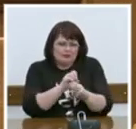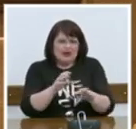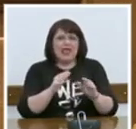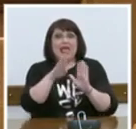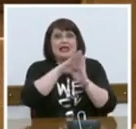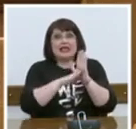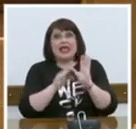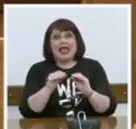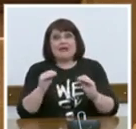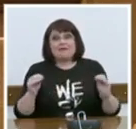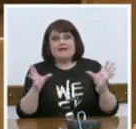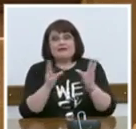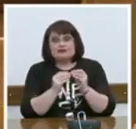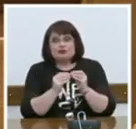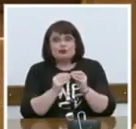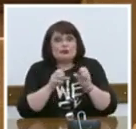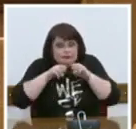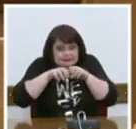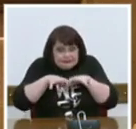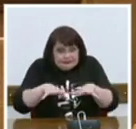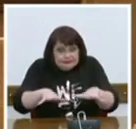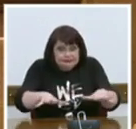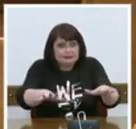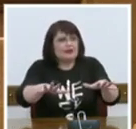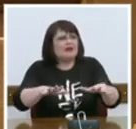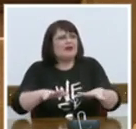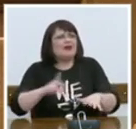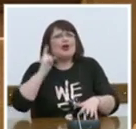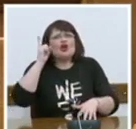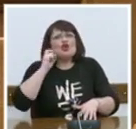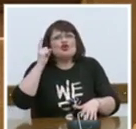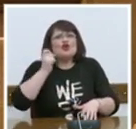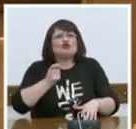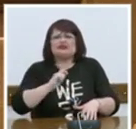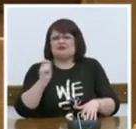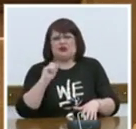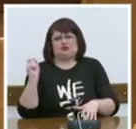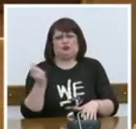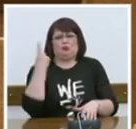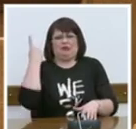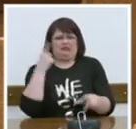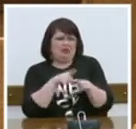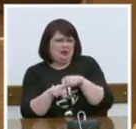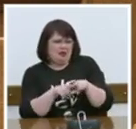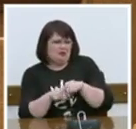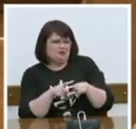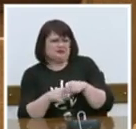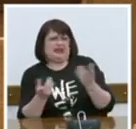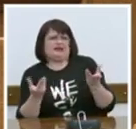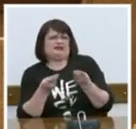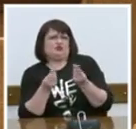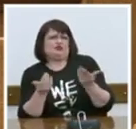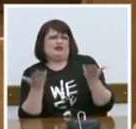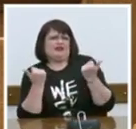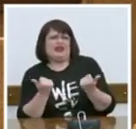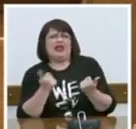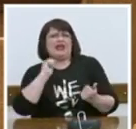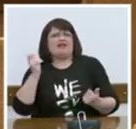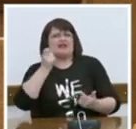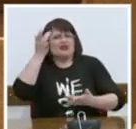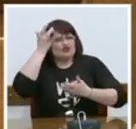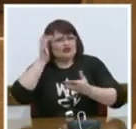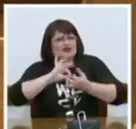μεταδίδει στους μαθητές άψυχες γνώσεις που έχουν αποσυνδεθεί από την εθνική μας συνείδηση, την ιστορία